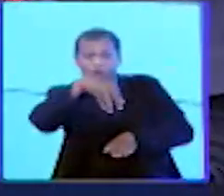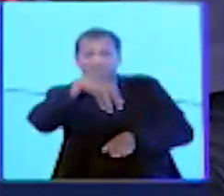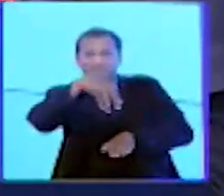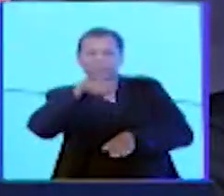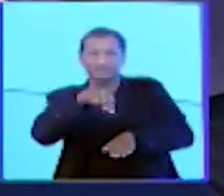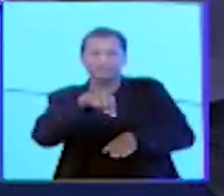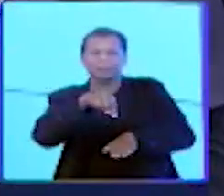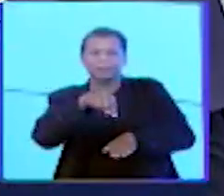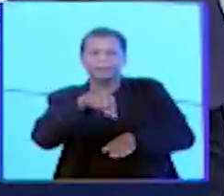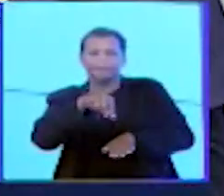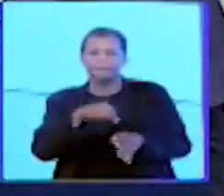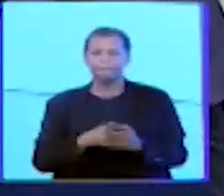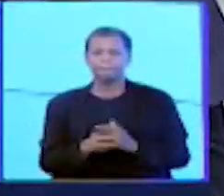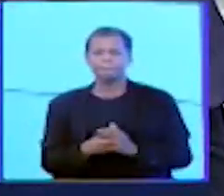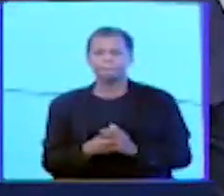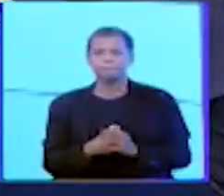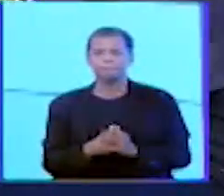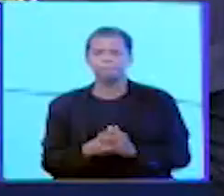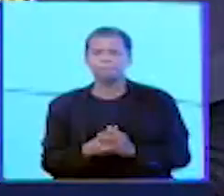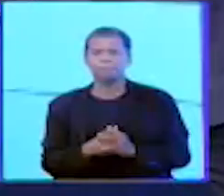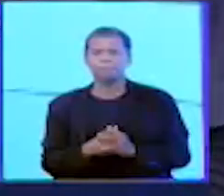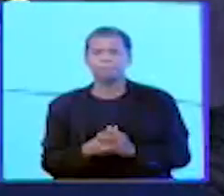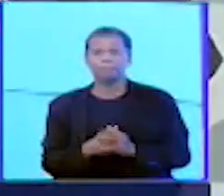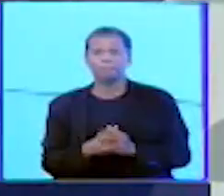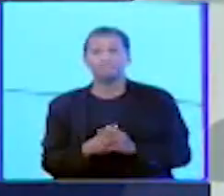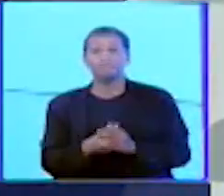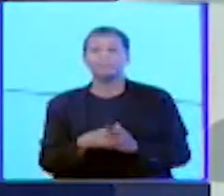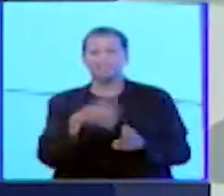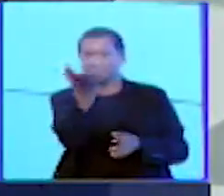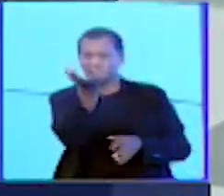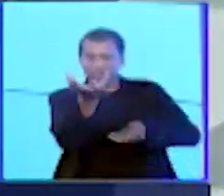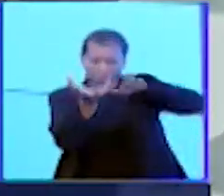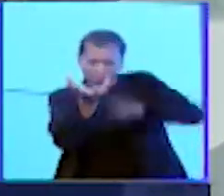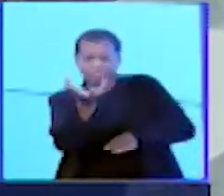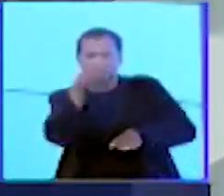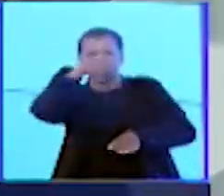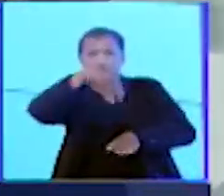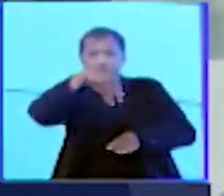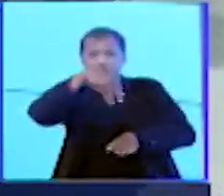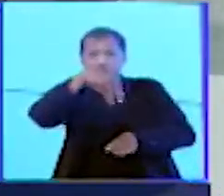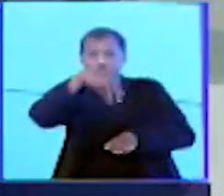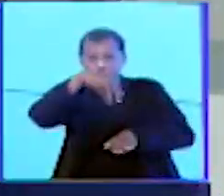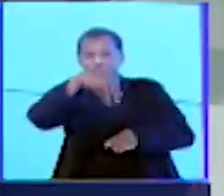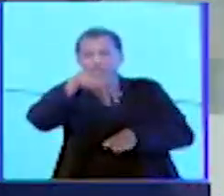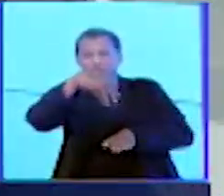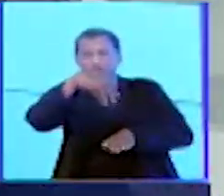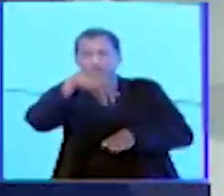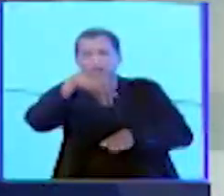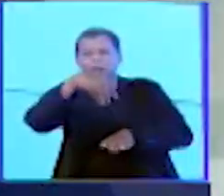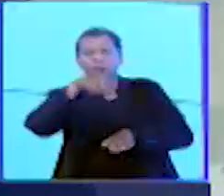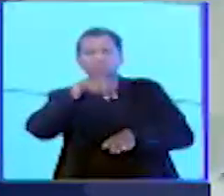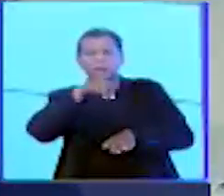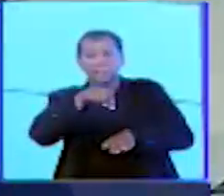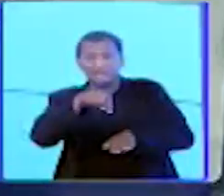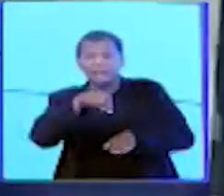cara penekanan oleh kaki di pedal bagian bawah. Selain itu pula, minimalisir dengan menyentuh permukaan